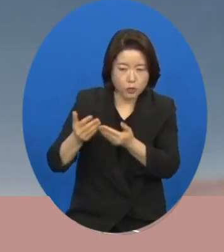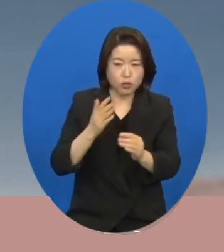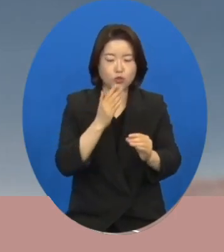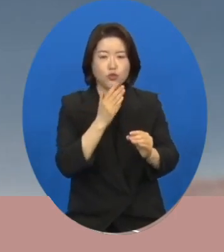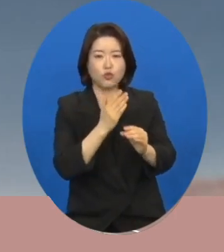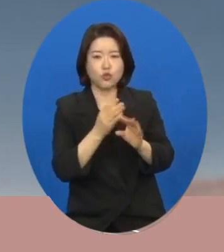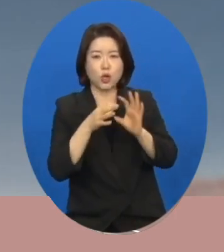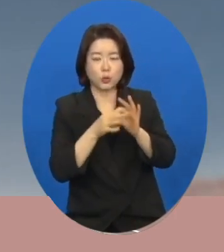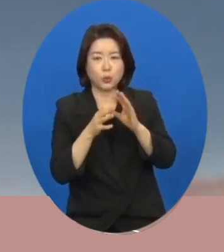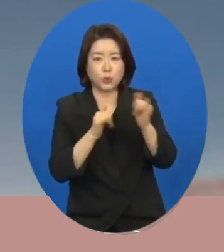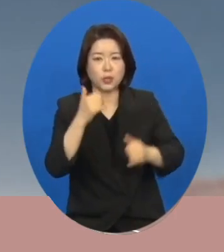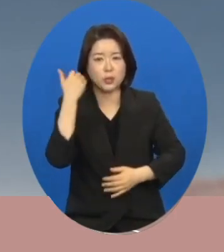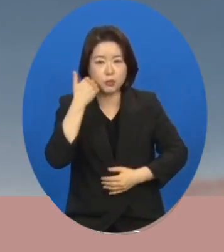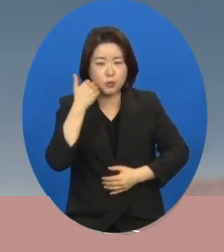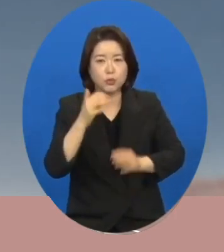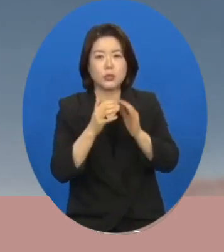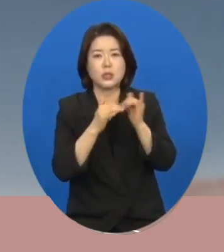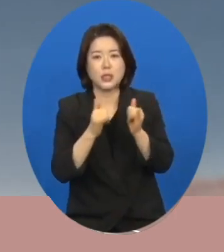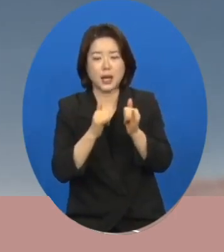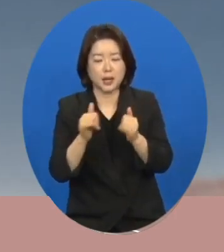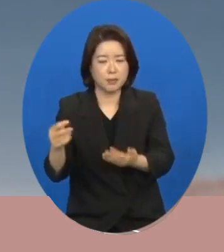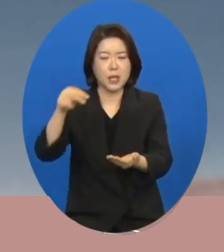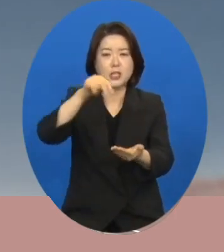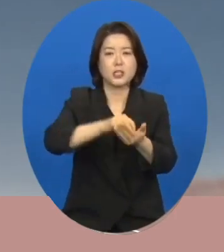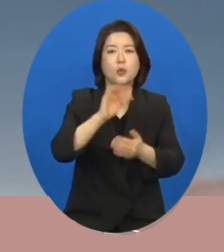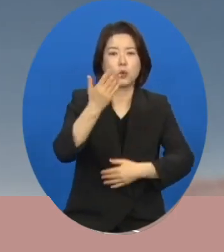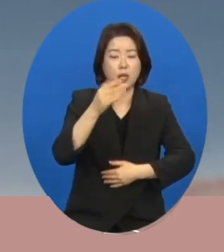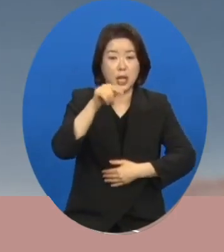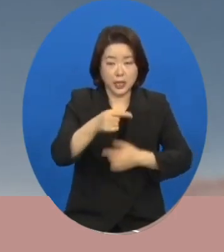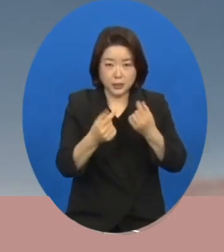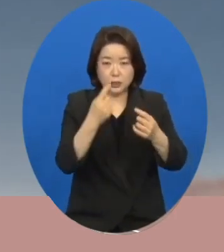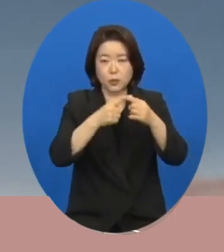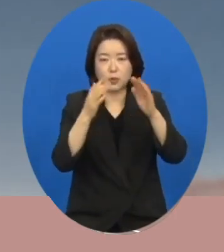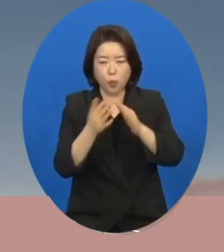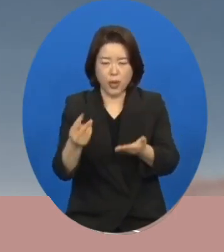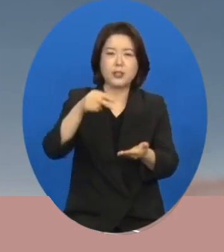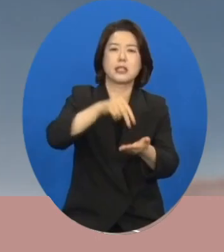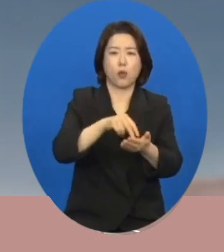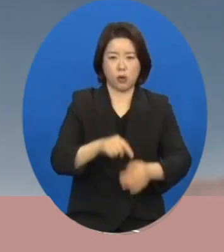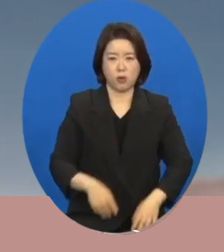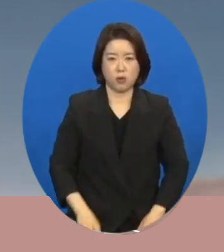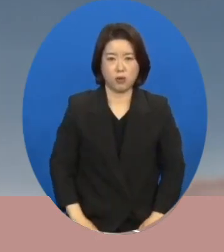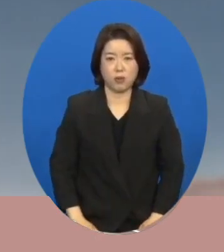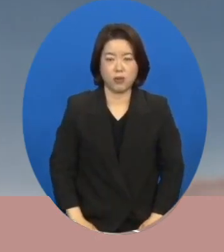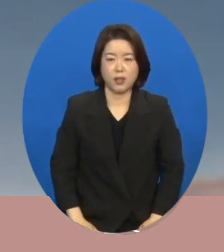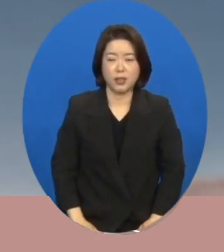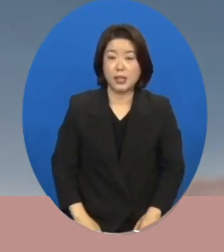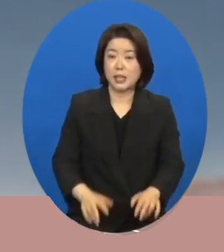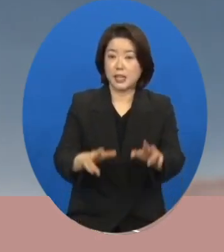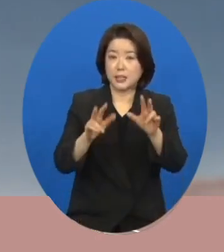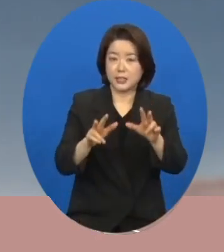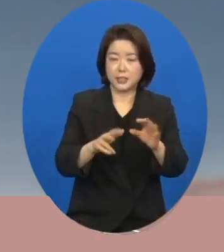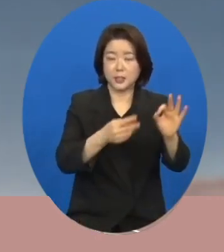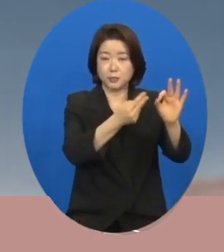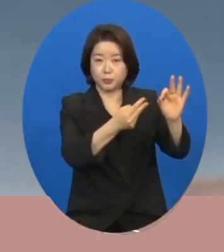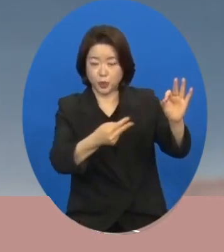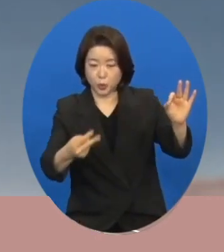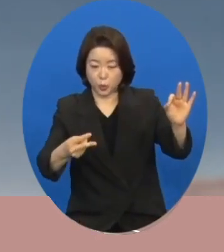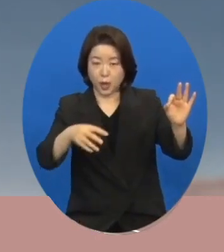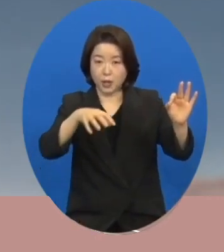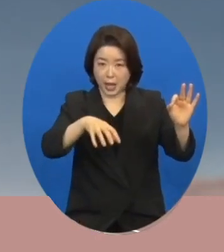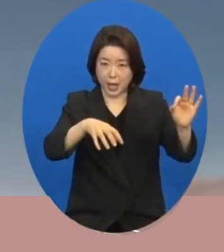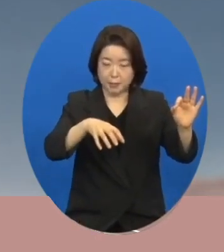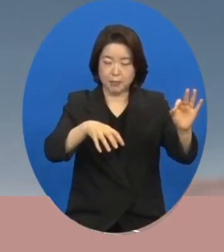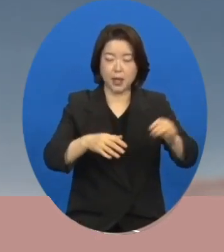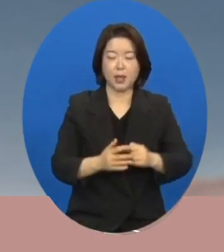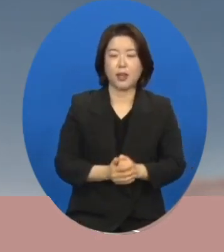세우신다는 것이죠 그런 교회를 세우신다는 것입니다 지금 이제 요단강 앞에 여호수아와